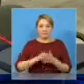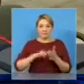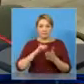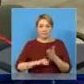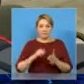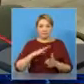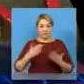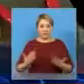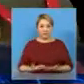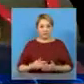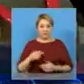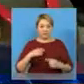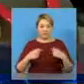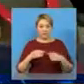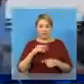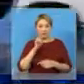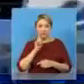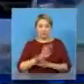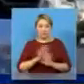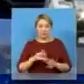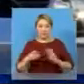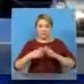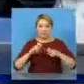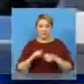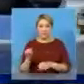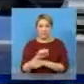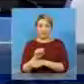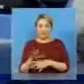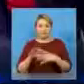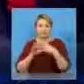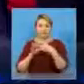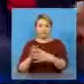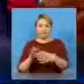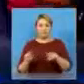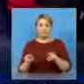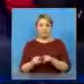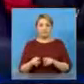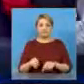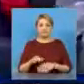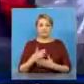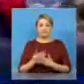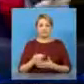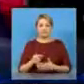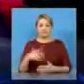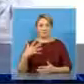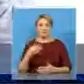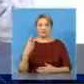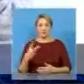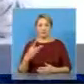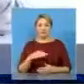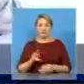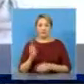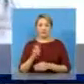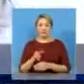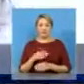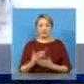которому жители испытывают неудобства, являются проблемы с движением общественного транспорта. Автобусы маршрутов 5 и 2 ходят только